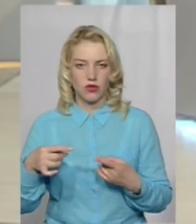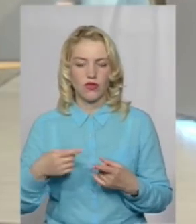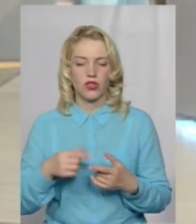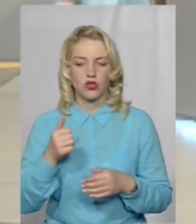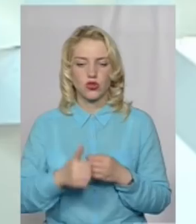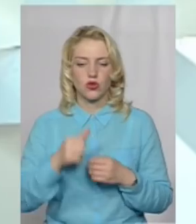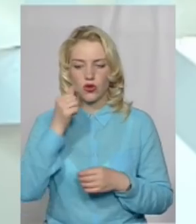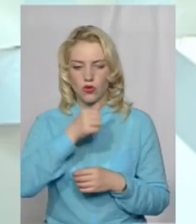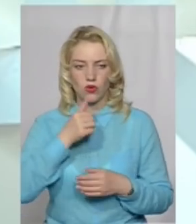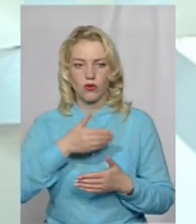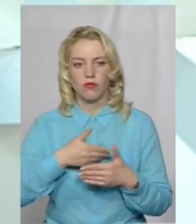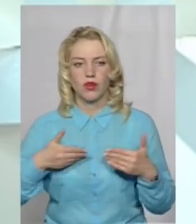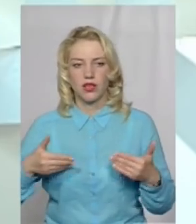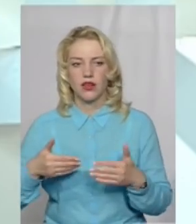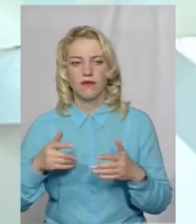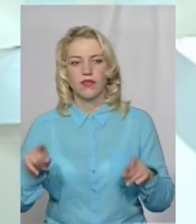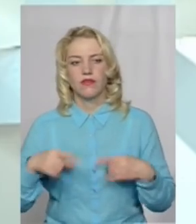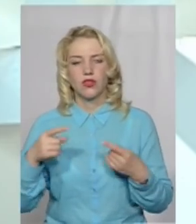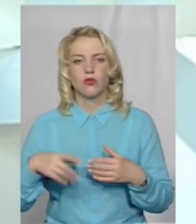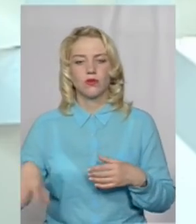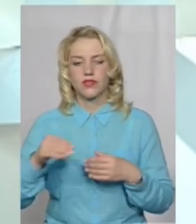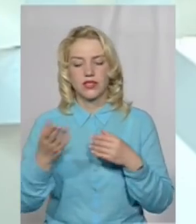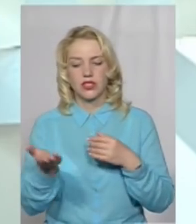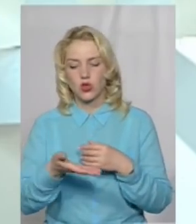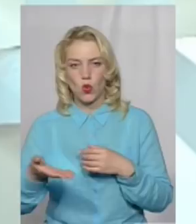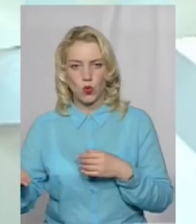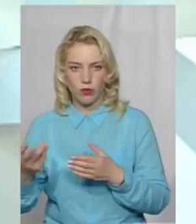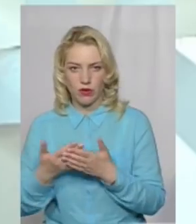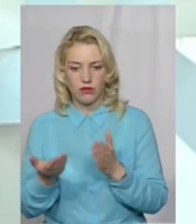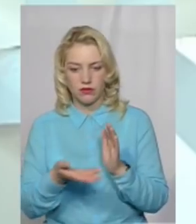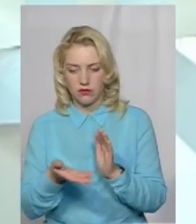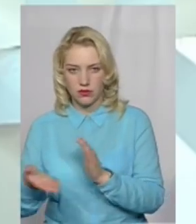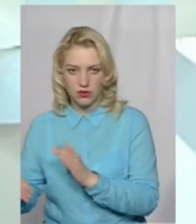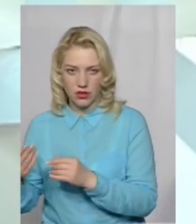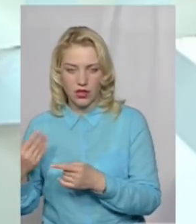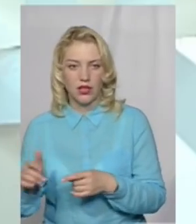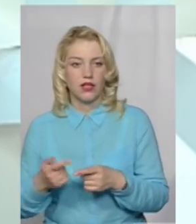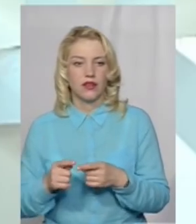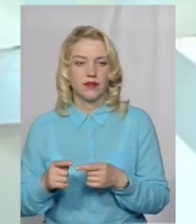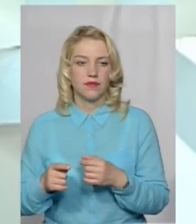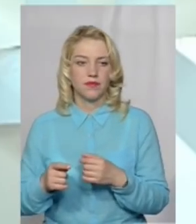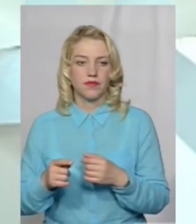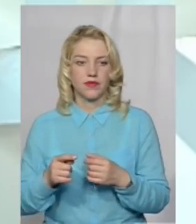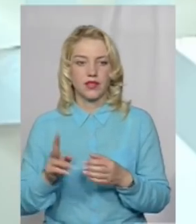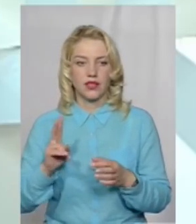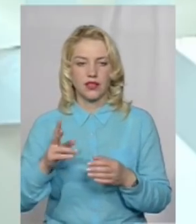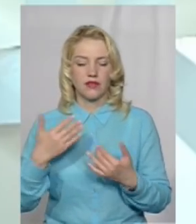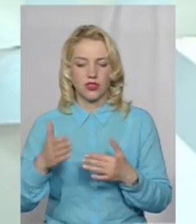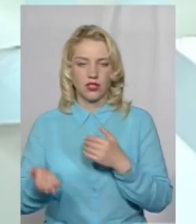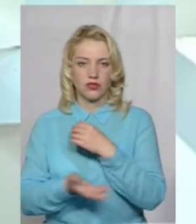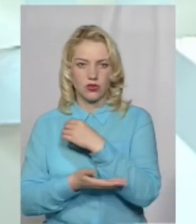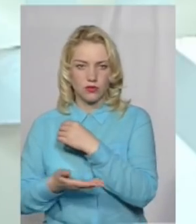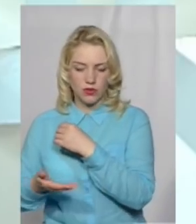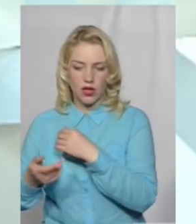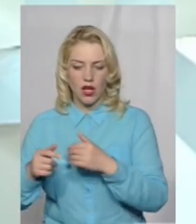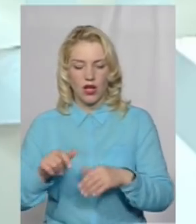ми відновлюємо практично всі зруби, так? От, які попали від, чи вийшли з-під рубок так